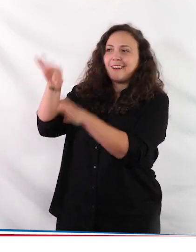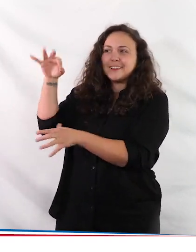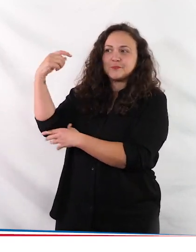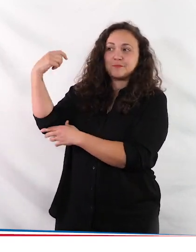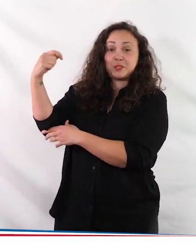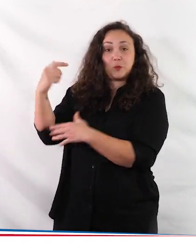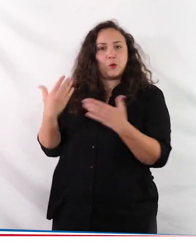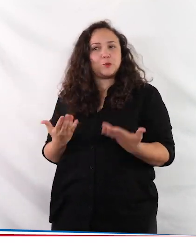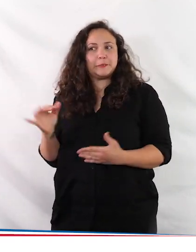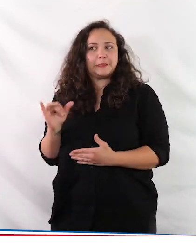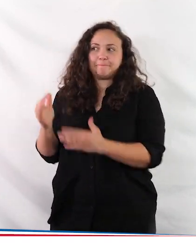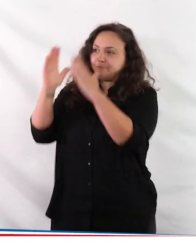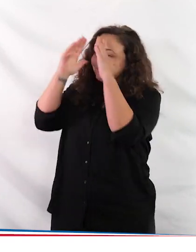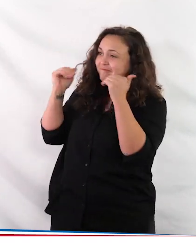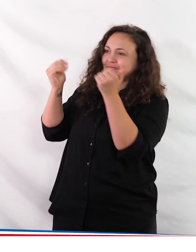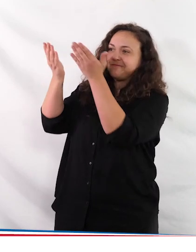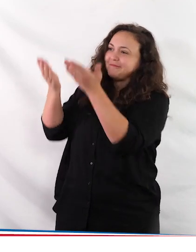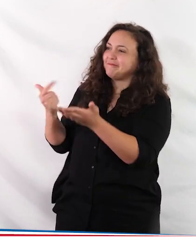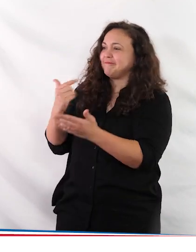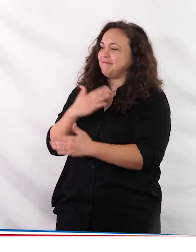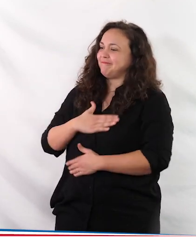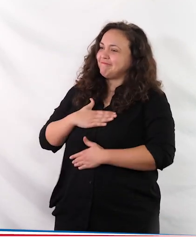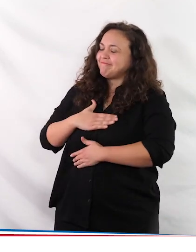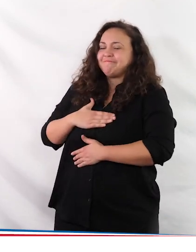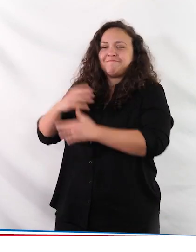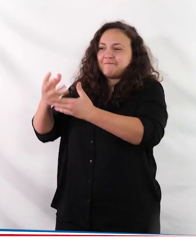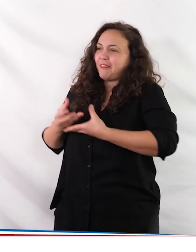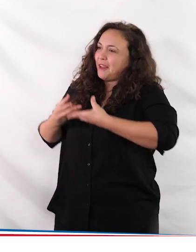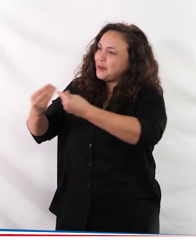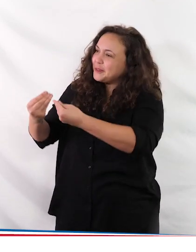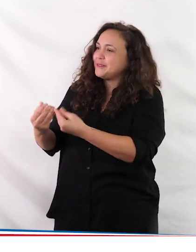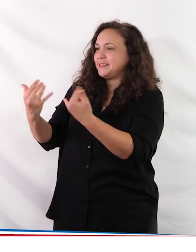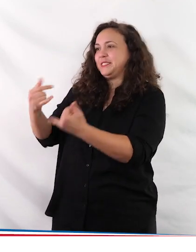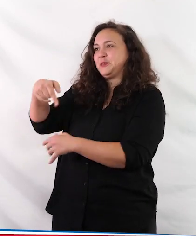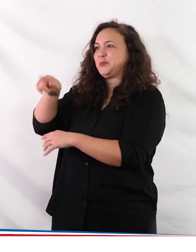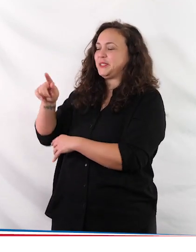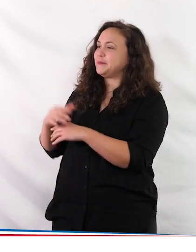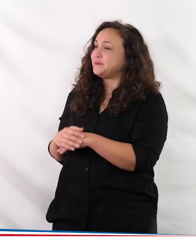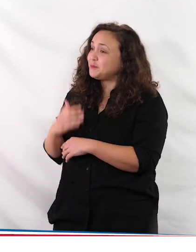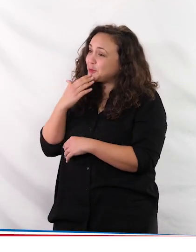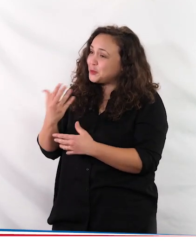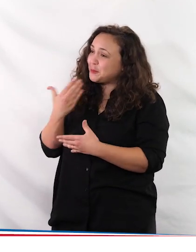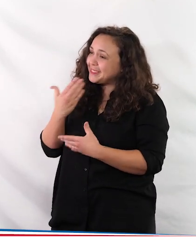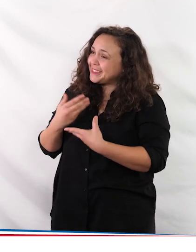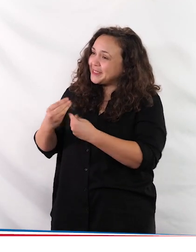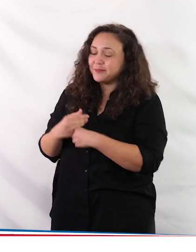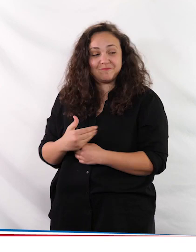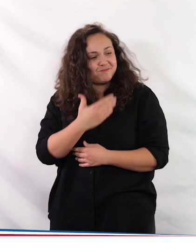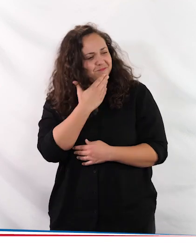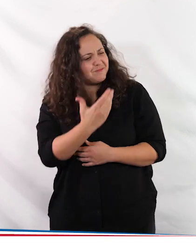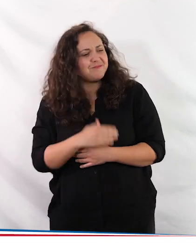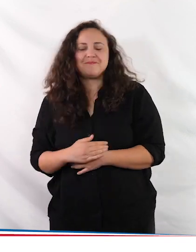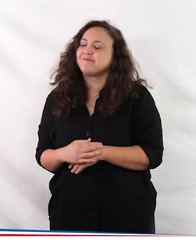aujourd'hui, nous sommes avec Anne Hidalgo qui nous fait le plaisir de nous recevoir dans son QG de campagne. Bonjour Anne Hidalgo. Bonjour, merci d'être là.